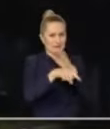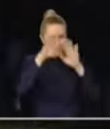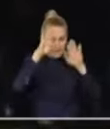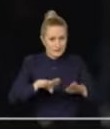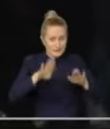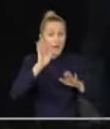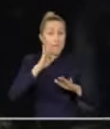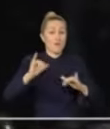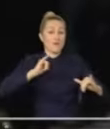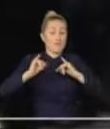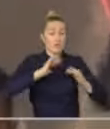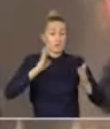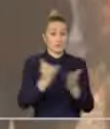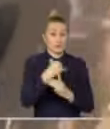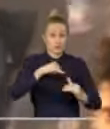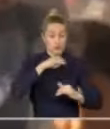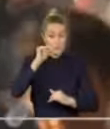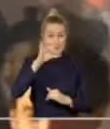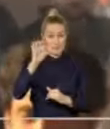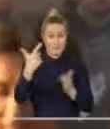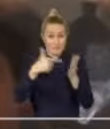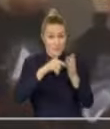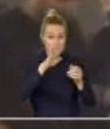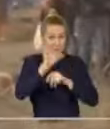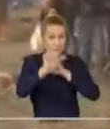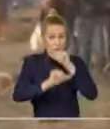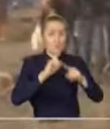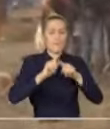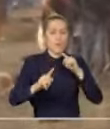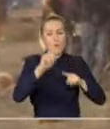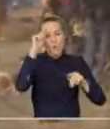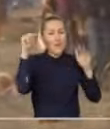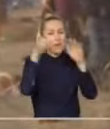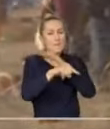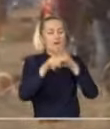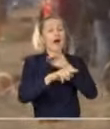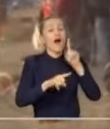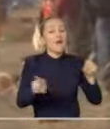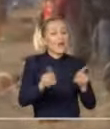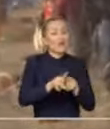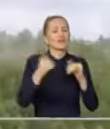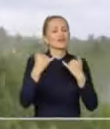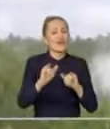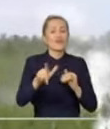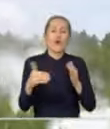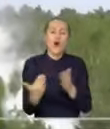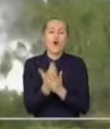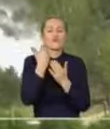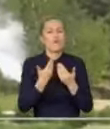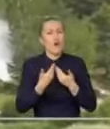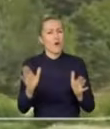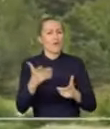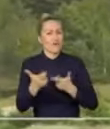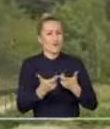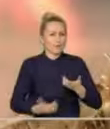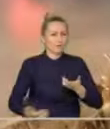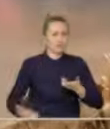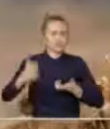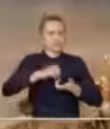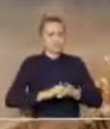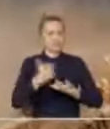władzy Prawa i Sprawiedliwości w 2015 roku polityka migracyjna, ale nie tylko, na nowo i bardzo silnie połączyła kraje